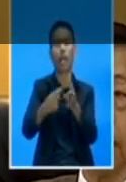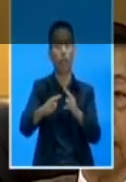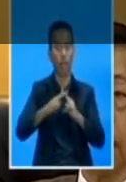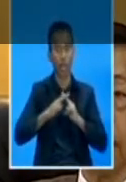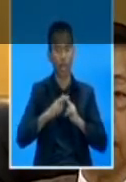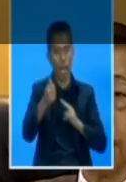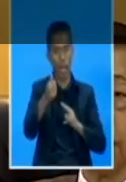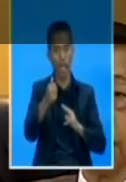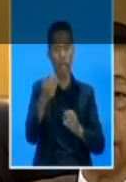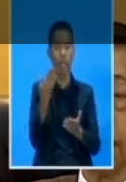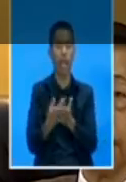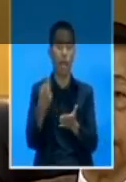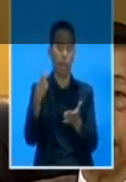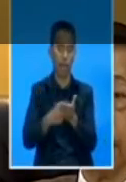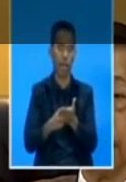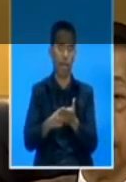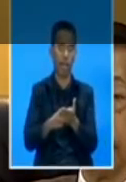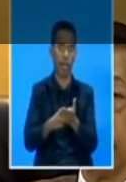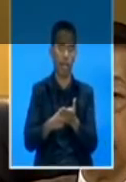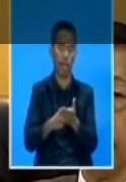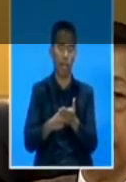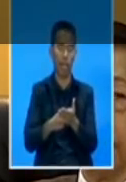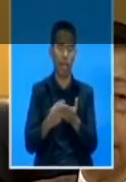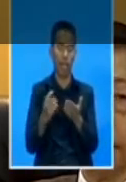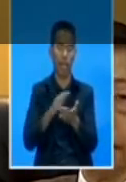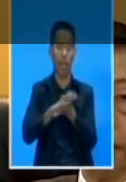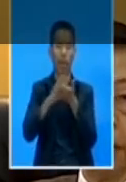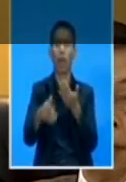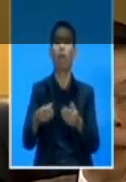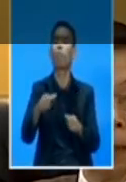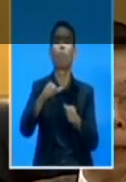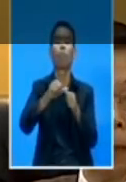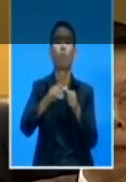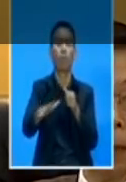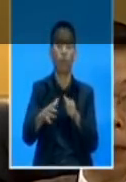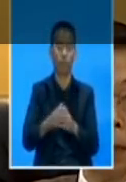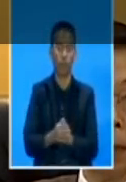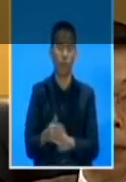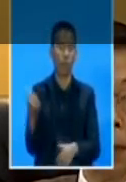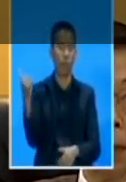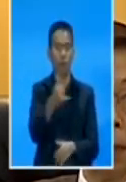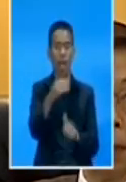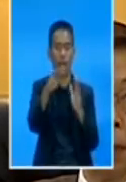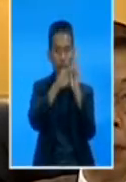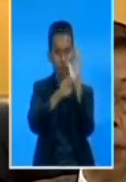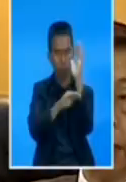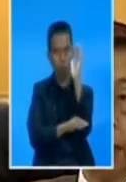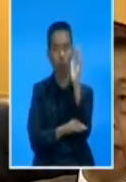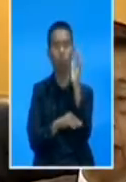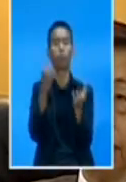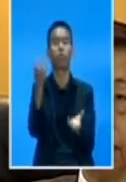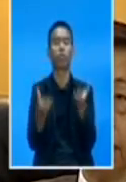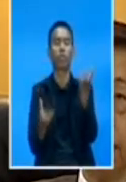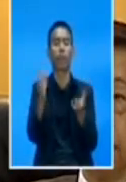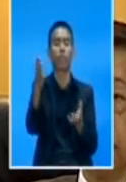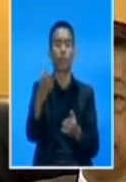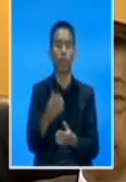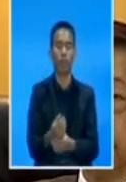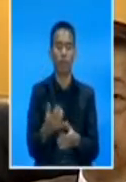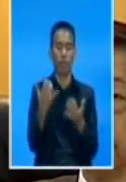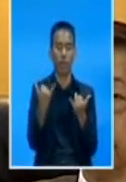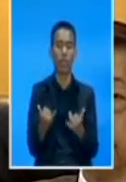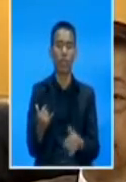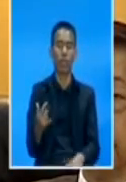ไปเสร็จเรียบร้อยเขาก็ไม่อยู่แล้วไม่ยอมเข้ากระบวนการยุติธรรมแล้วตอนนี้ก็ขับเครื่องบินเฉียวหัวเรา